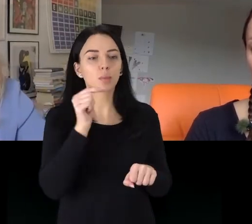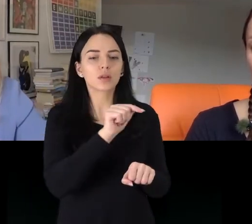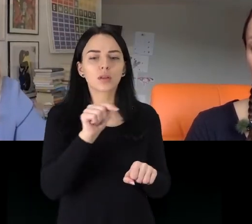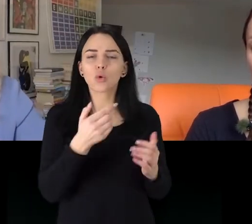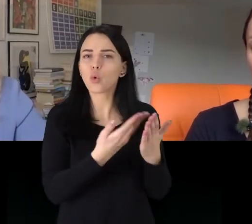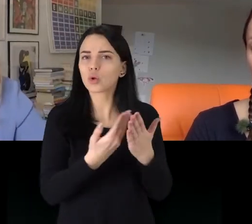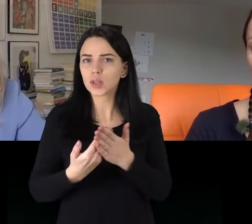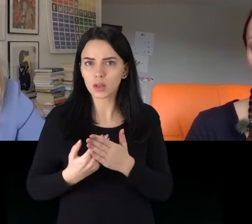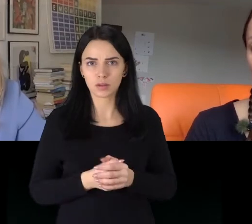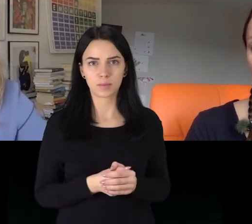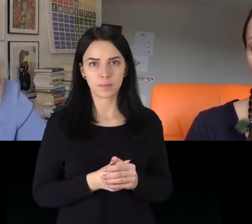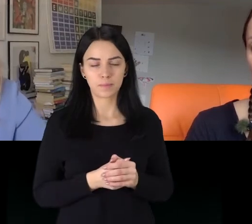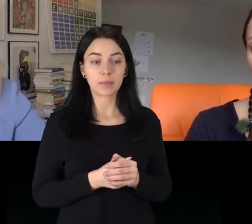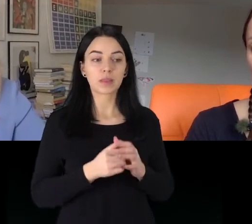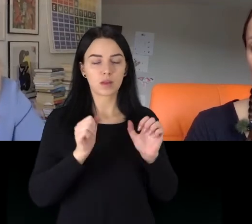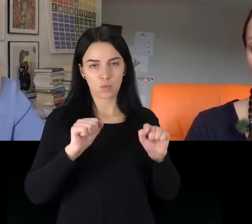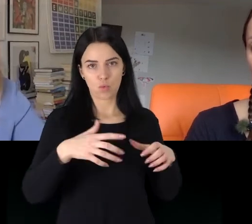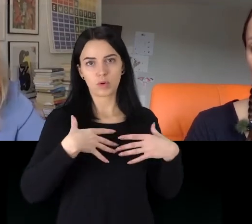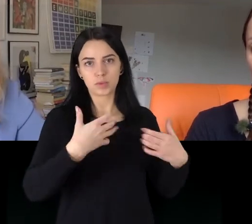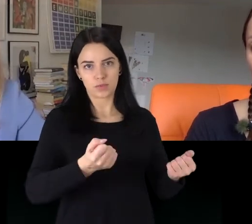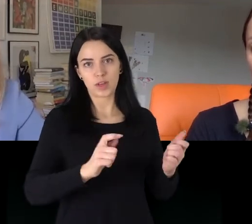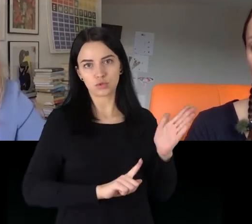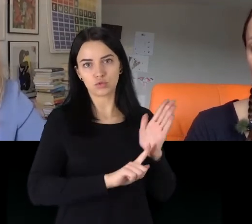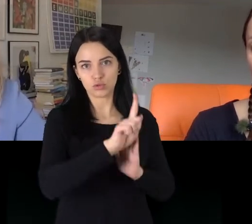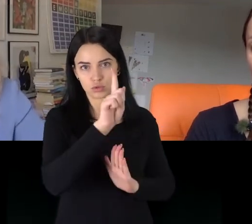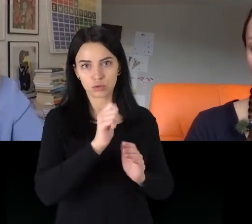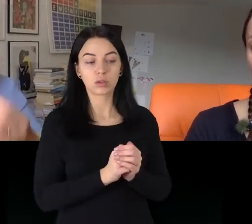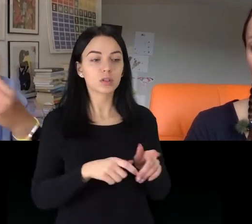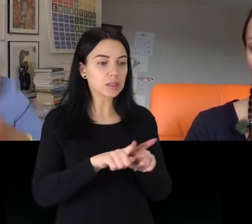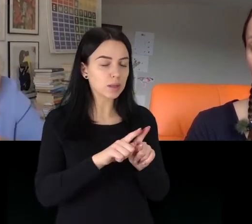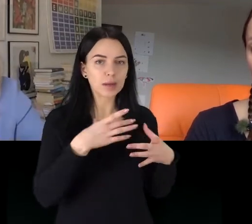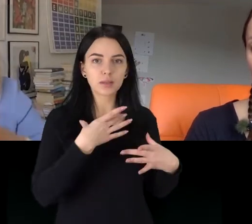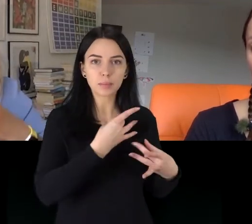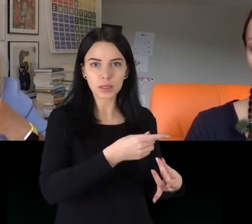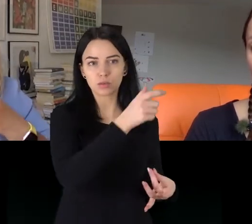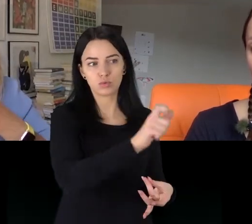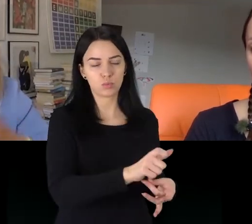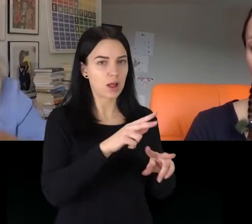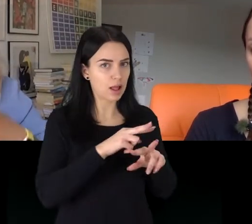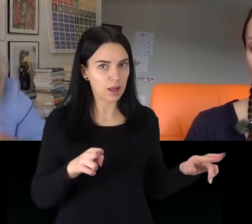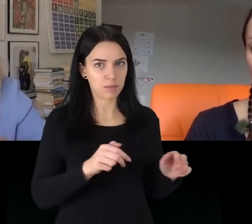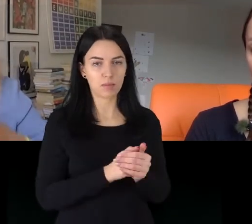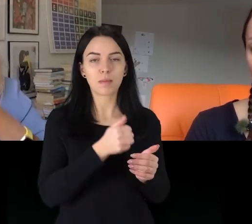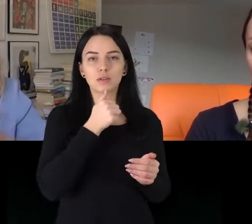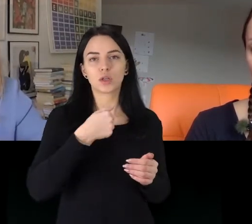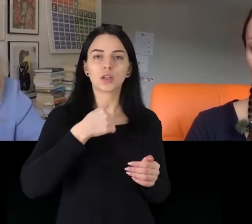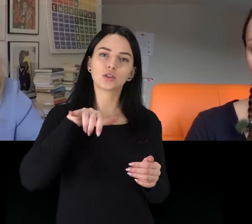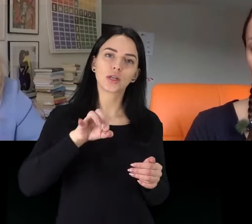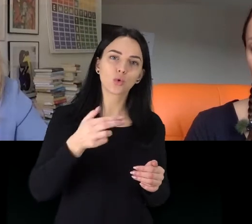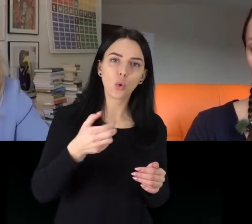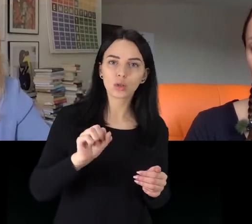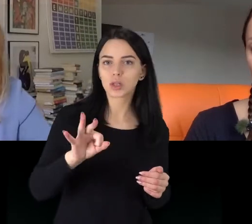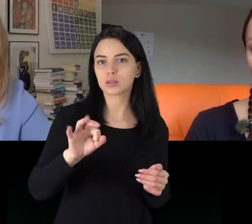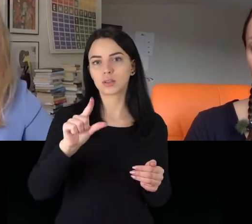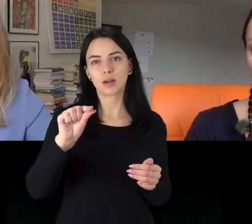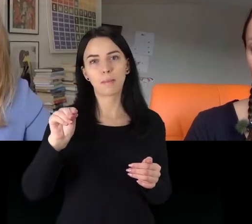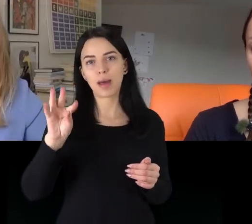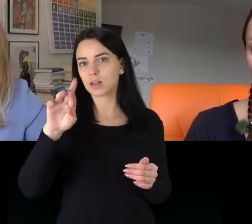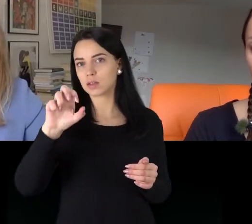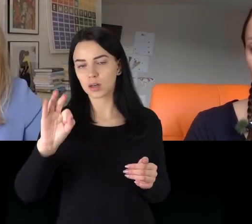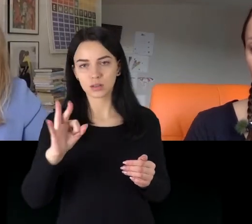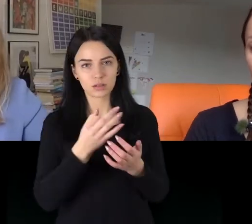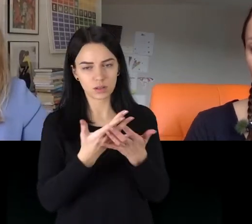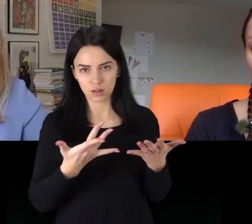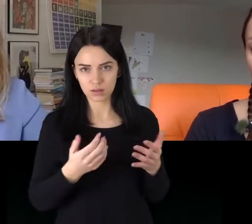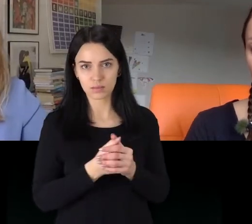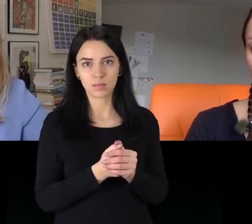pat galimai gali pradėti sveikti ir priklausomi žmonės. Jie sako, žiūrėk, aš esu Jonas, Petras ar Antanas, bet štai mane ištiko